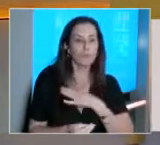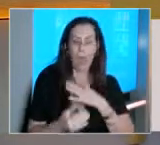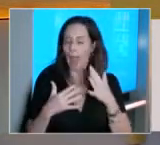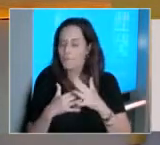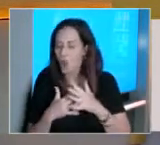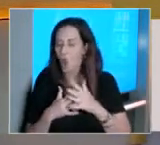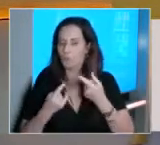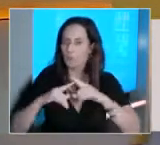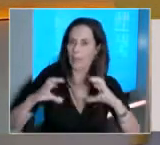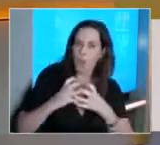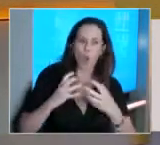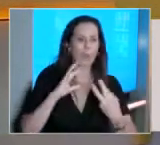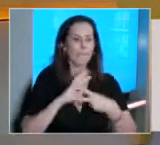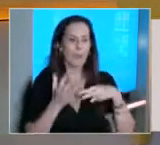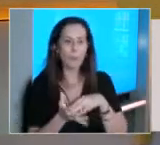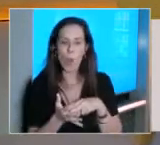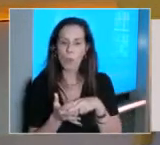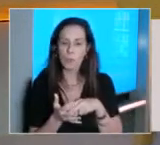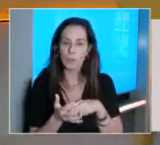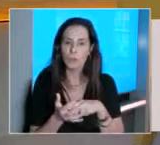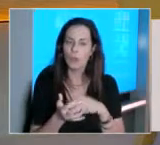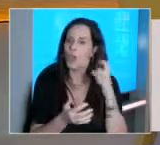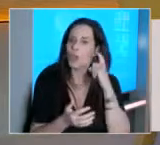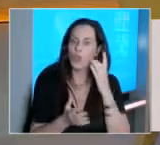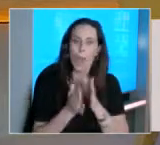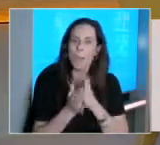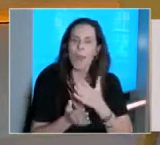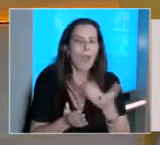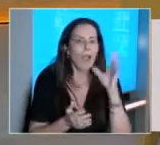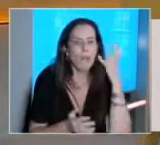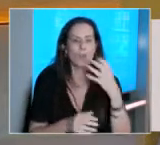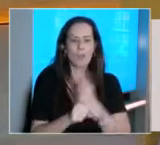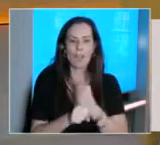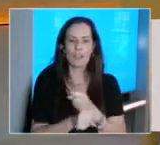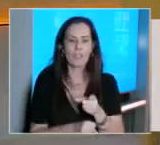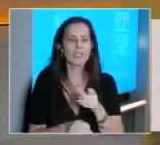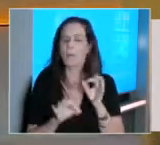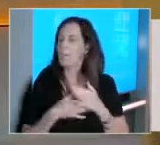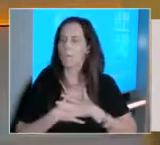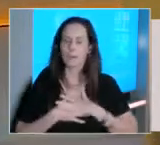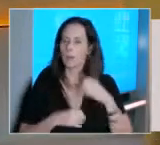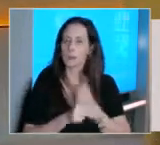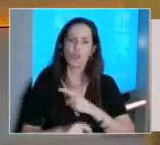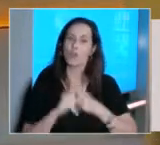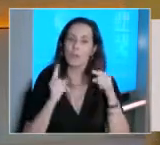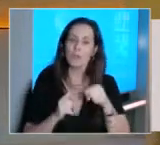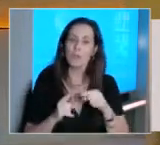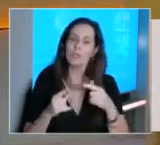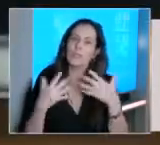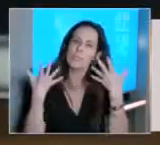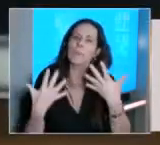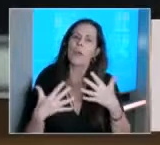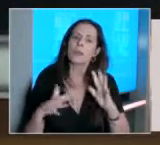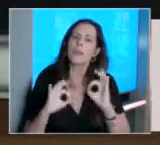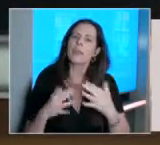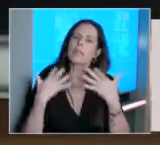הבחנות סוציולוגיות, פוליטיות. שומעים את התשוקה מתחת לקול שלך, כמה את אוהבת את... אבל זה באמת, זה עשייה אחרת לגמרי, וזה סטורי טלינג, זה